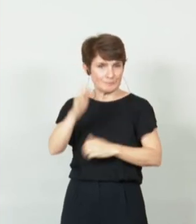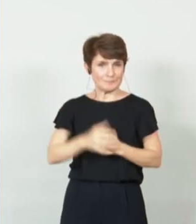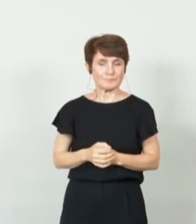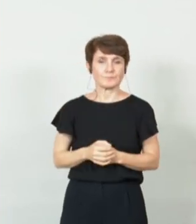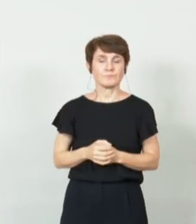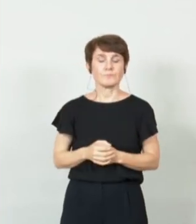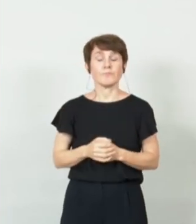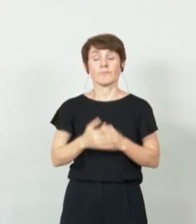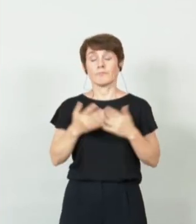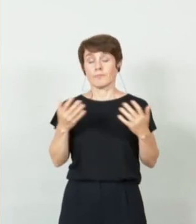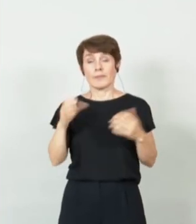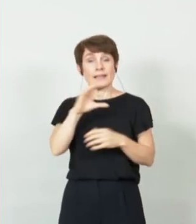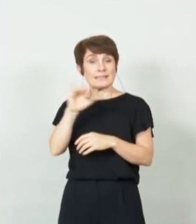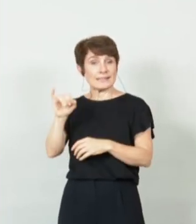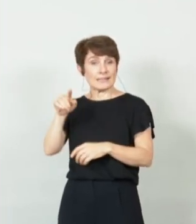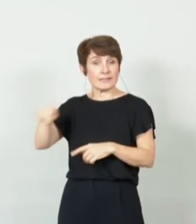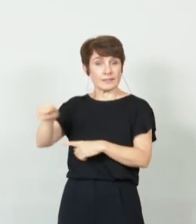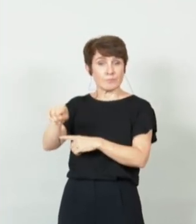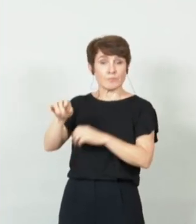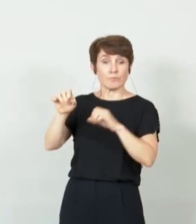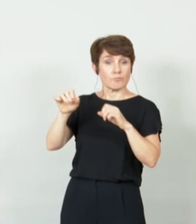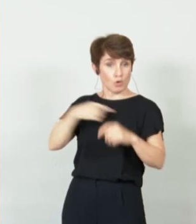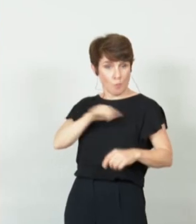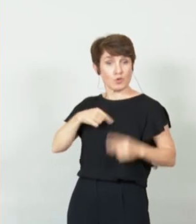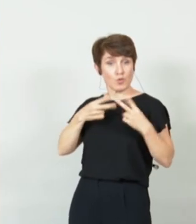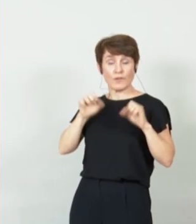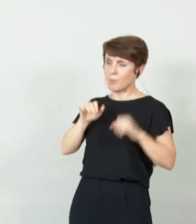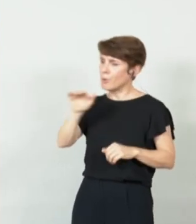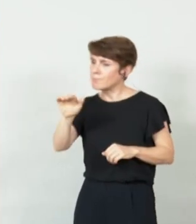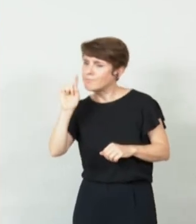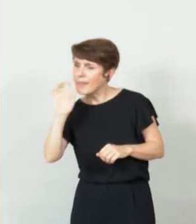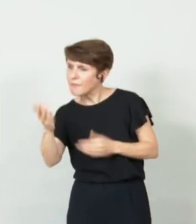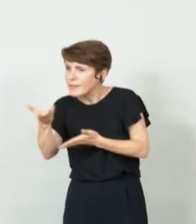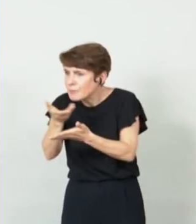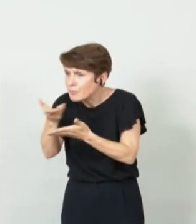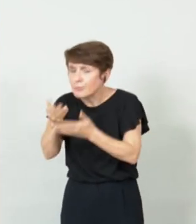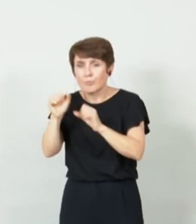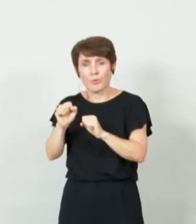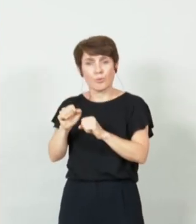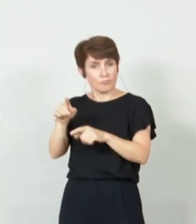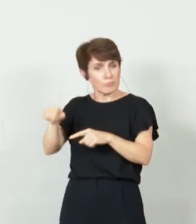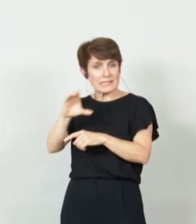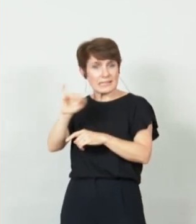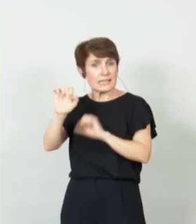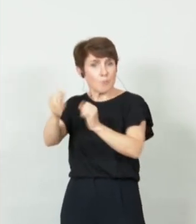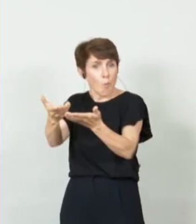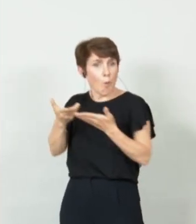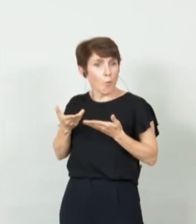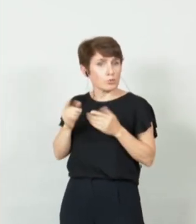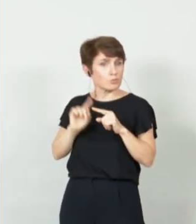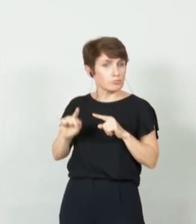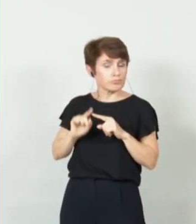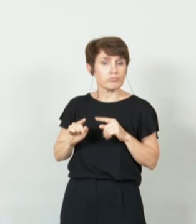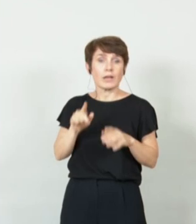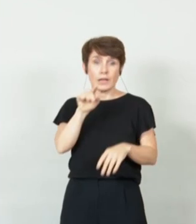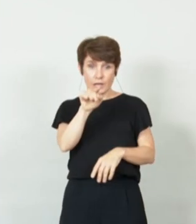tels que les CCI ils peuvent être consultés par la ville peuvent lui faire des propositions sur toute question et à l'instar